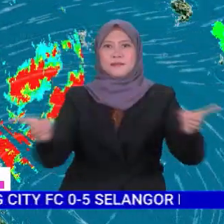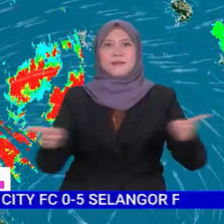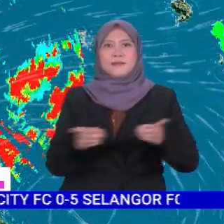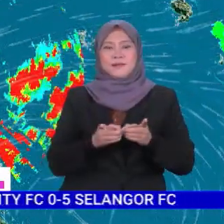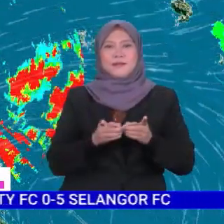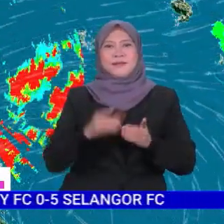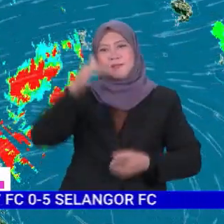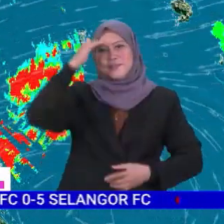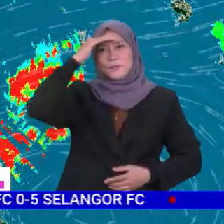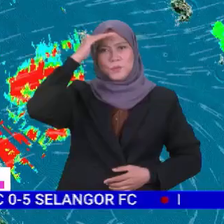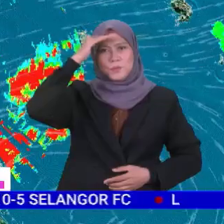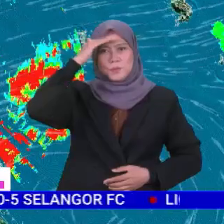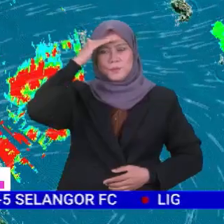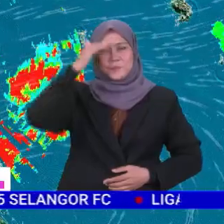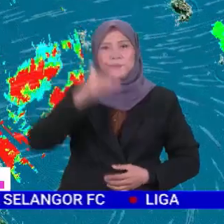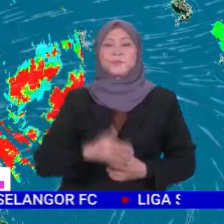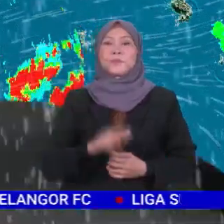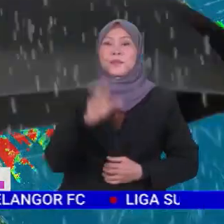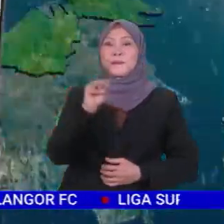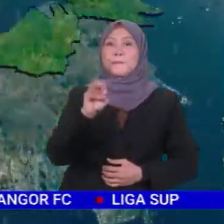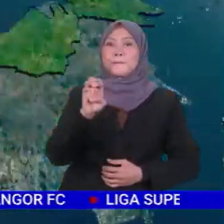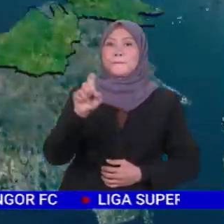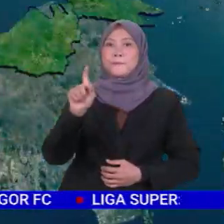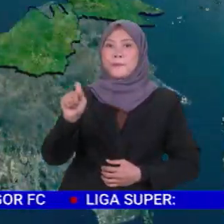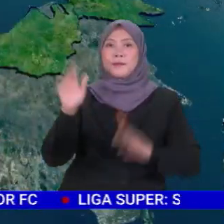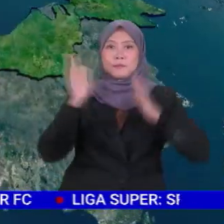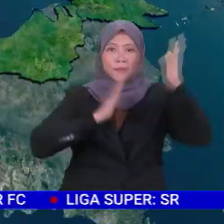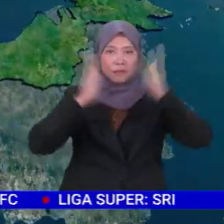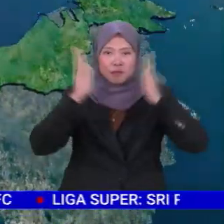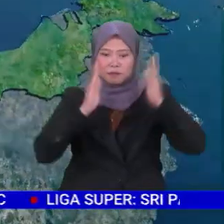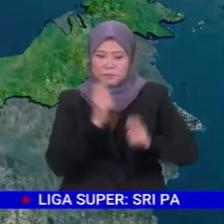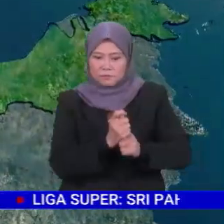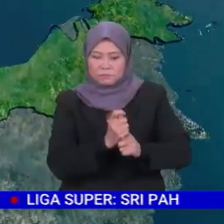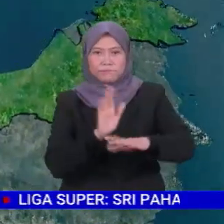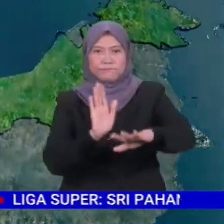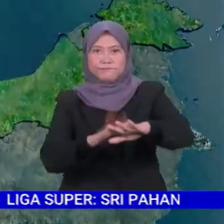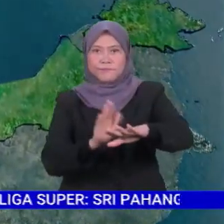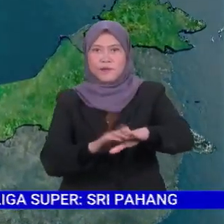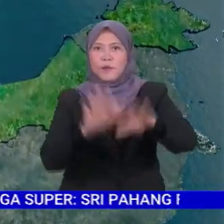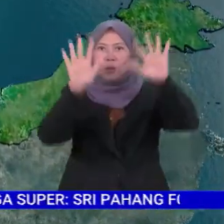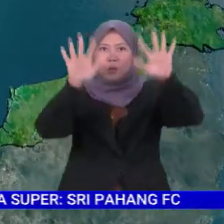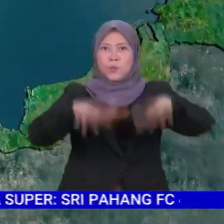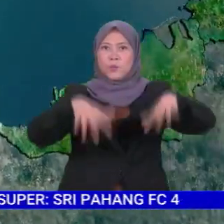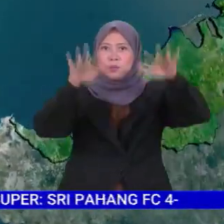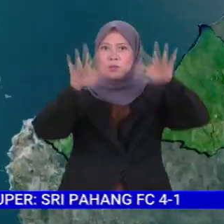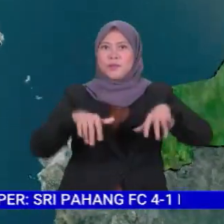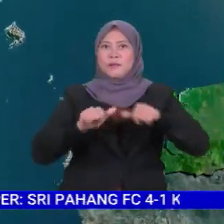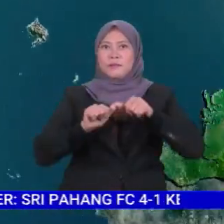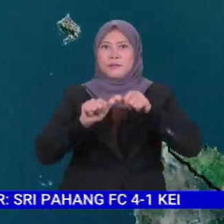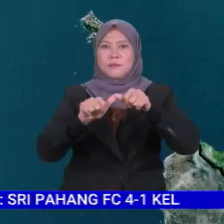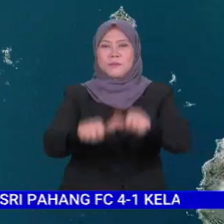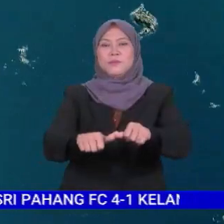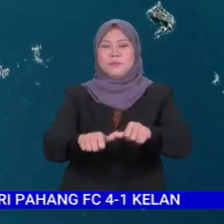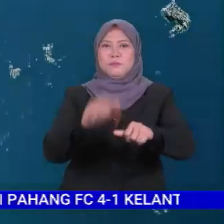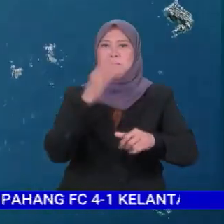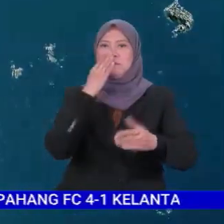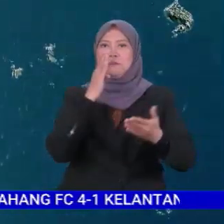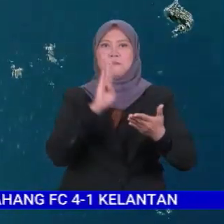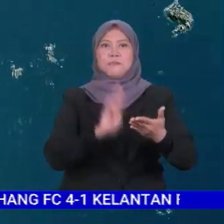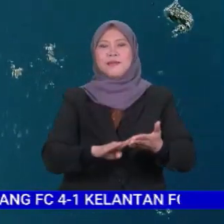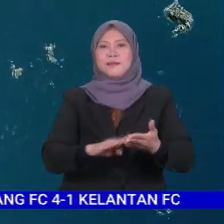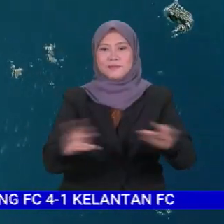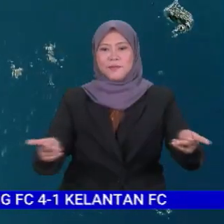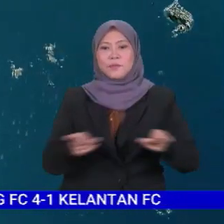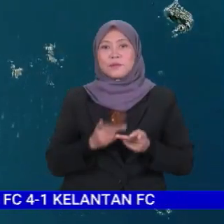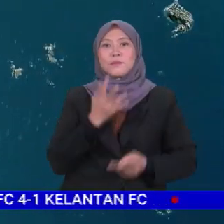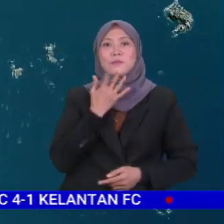di negeri Johor. Oleh itu, Met Malaysia juga masih lagi mengekalkan amaran hujan berterusan, kategori buruk untuk kawasan